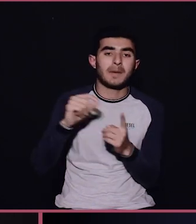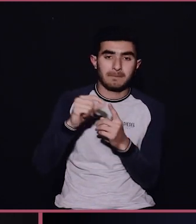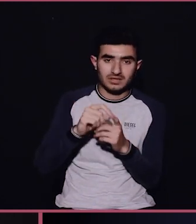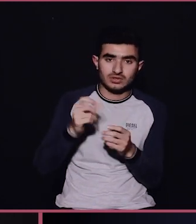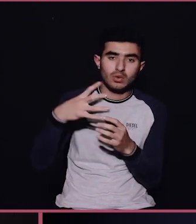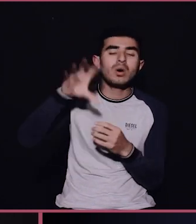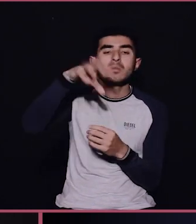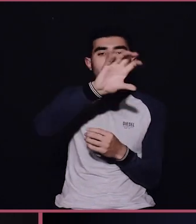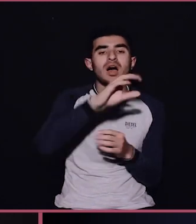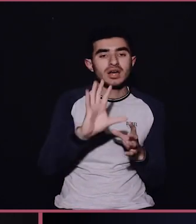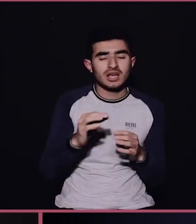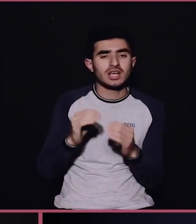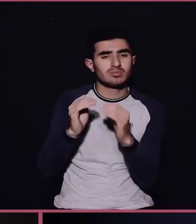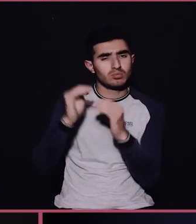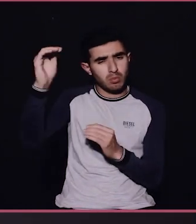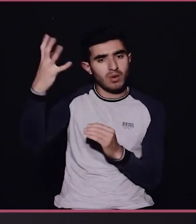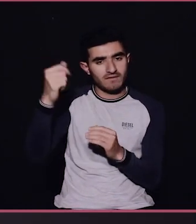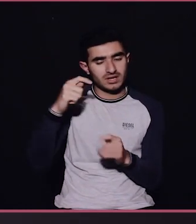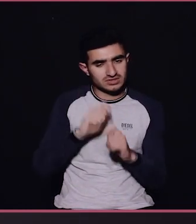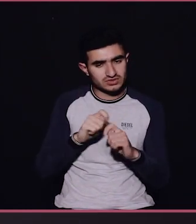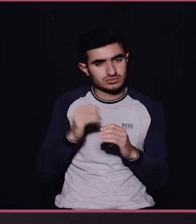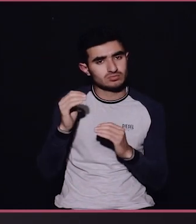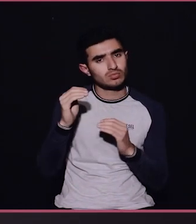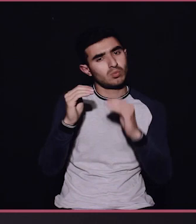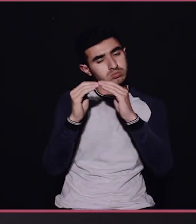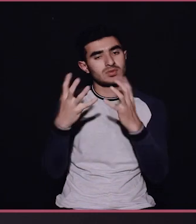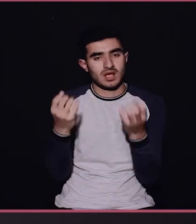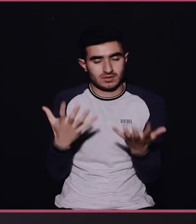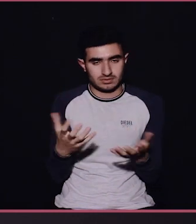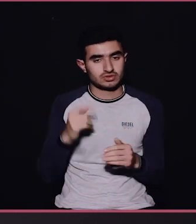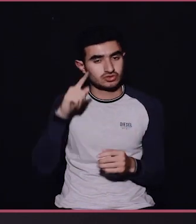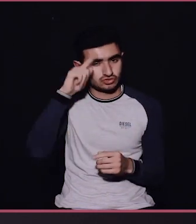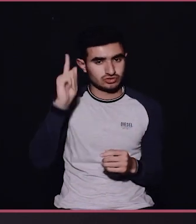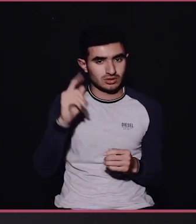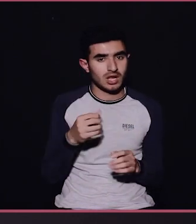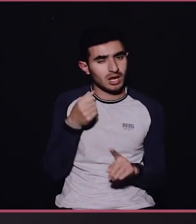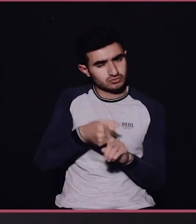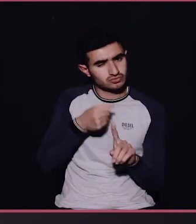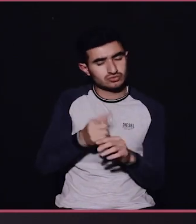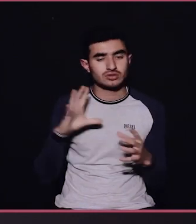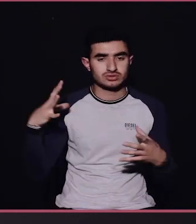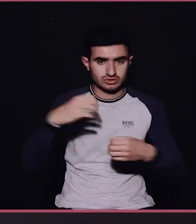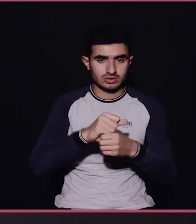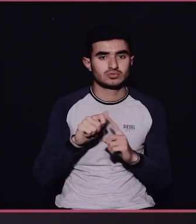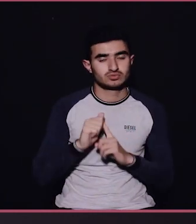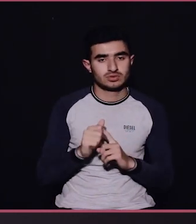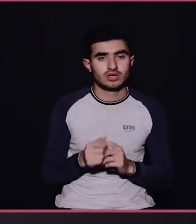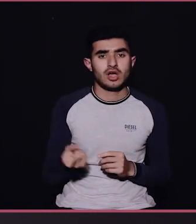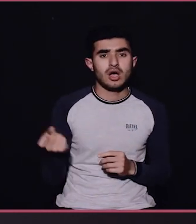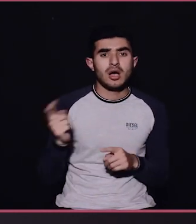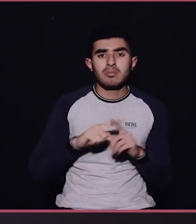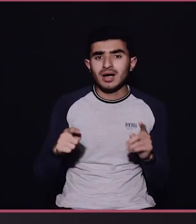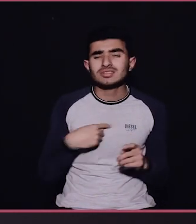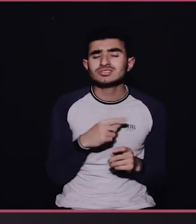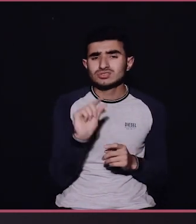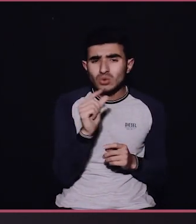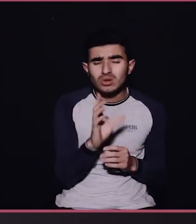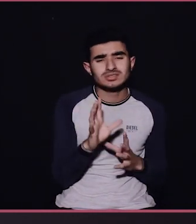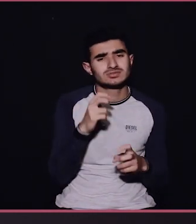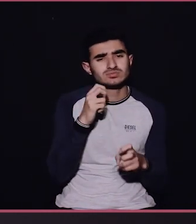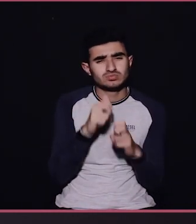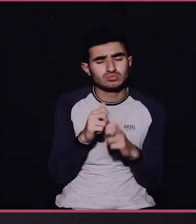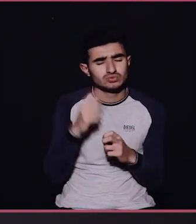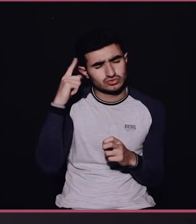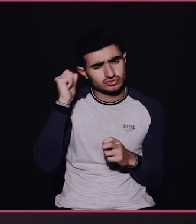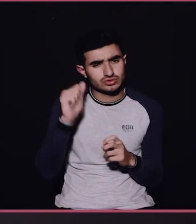जो पाकिस्तान और डेवलप्ड इकोनॉमीज़ के दरमियान ई कॉमर्स की टर्म्स में बहुत बड़ा गैप एक बन गया. वी कैन क्लोज दैट गैप राइट नाउ. वी हैव टू चेस आफ्टर इट. लेकिन देयर